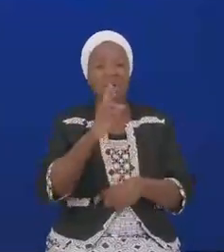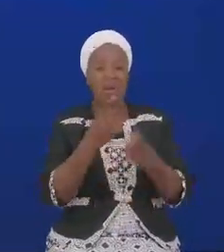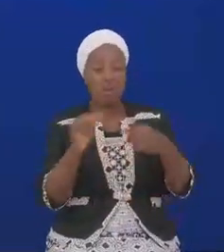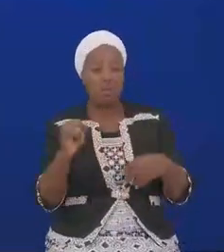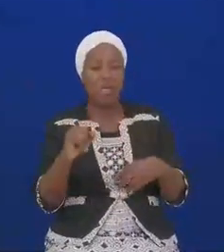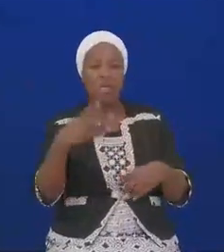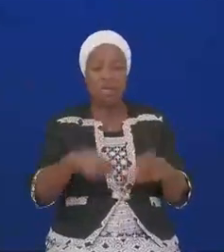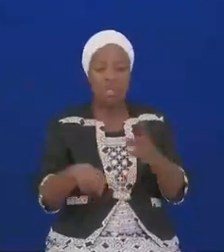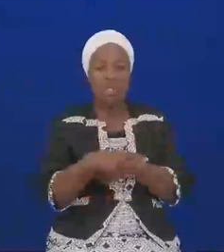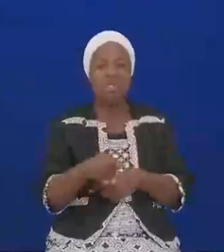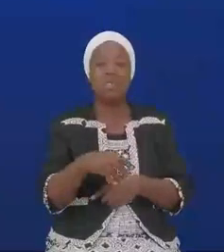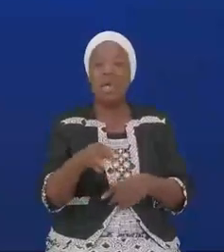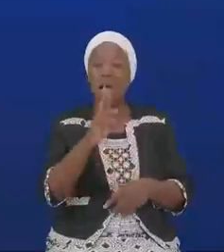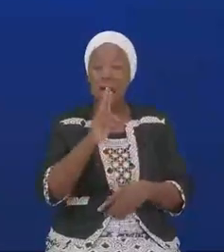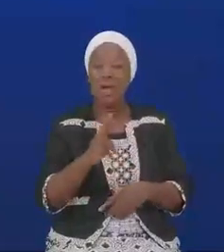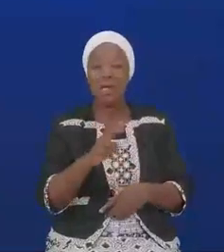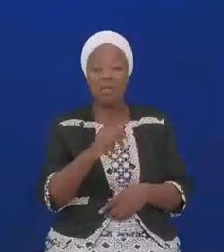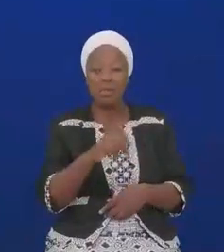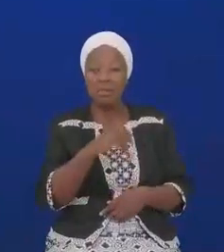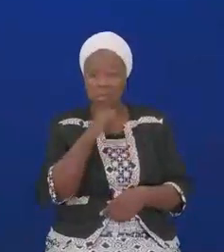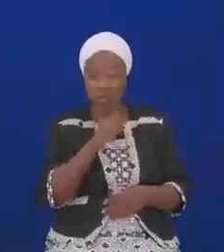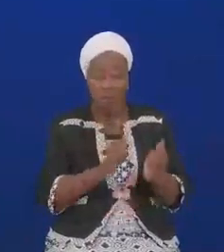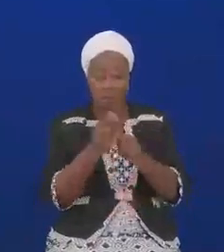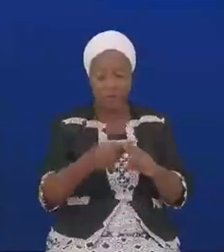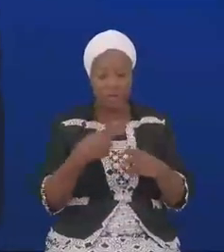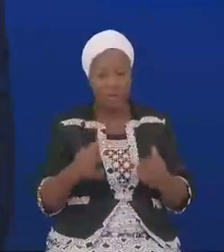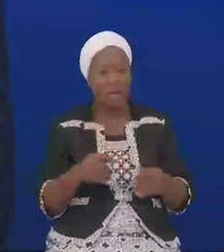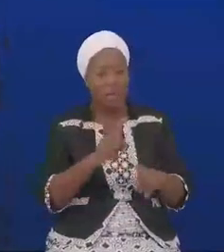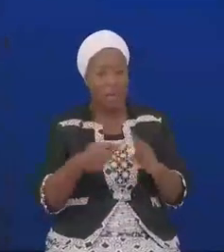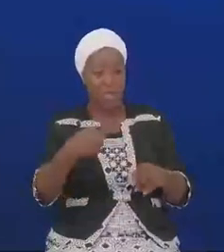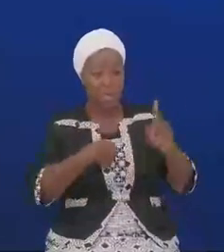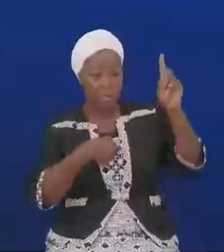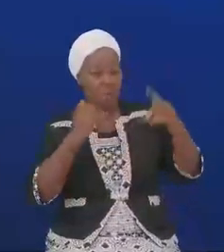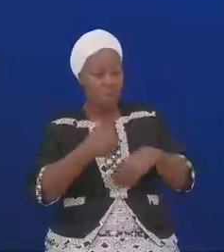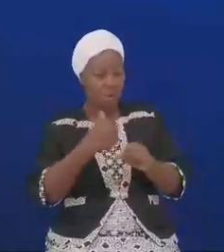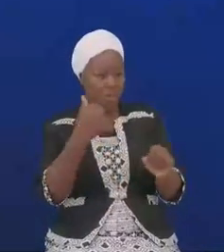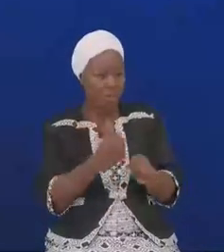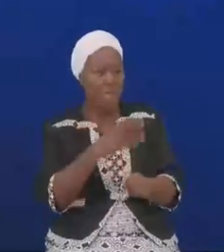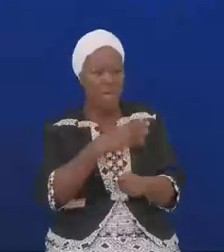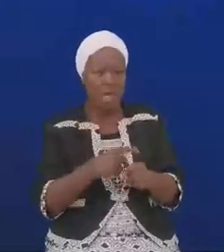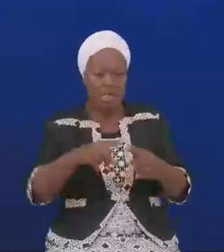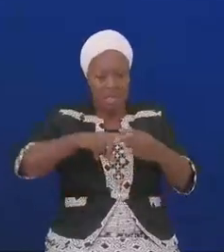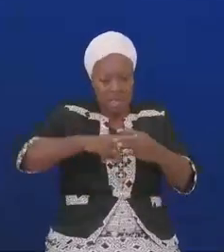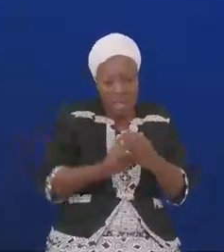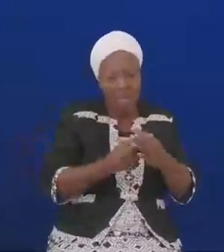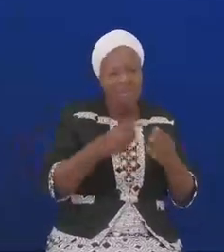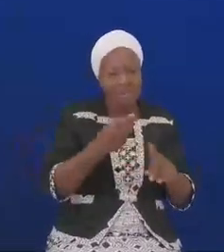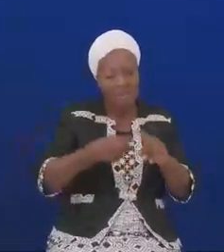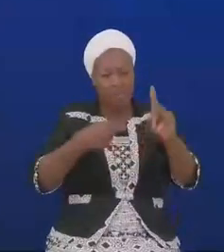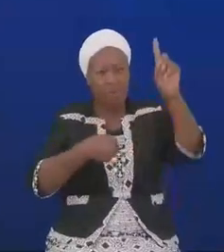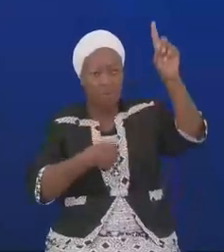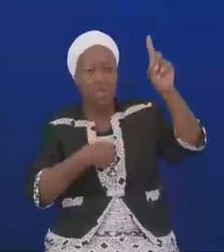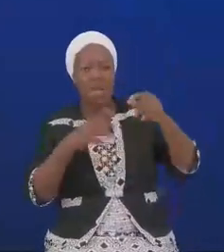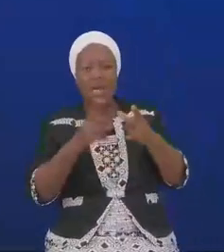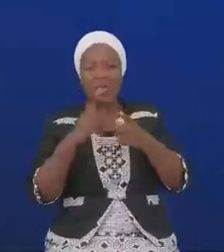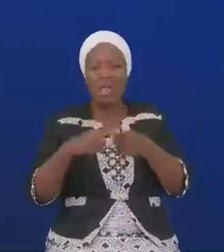Et maintenant, en effet, le Dieu dit, voici les jours viennent, dit l'Éternel, où je ferai Alors cela provient de Dieu et il nous